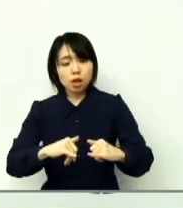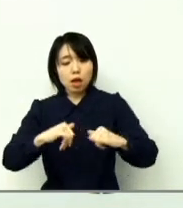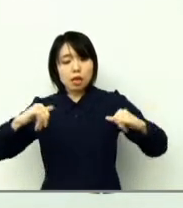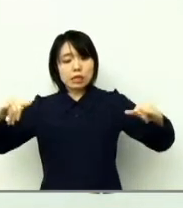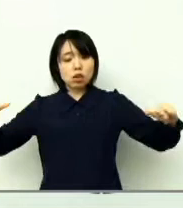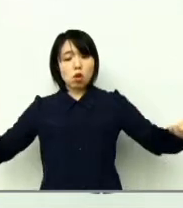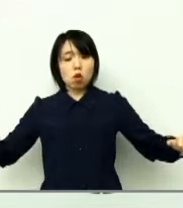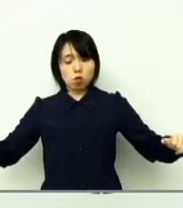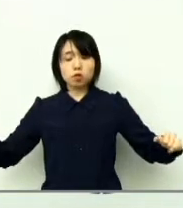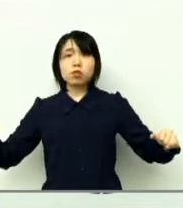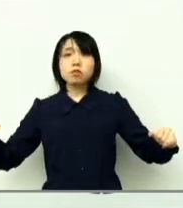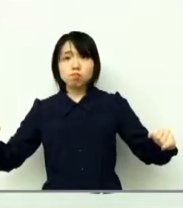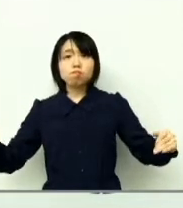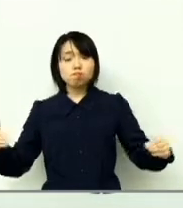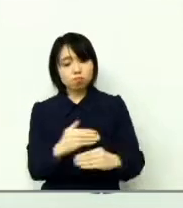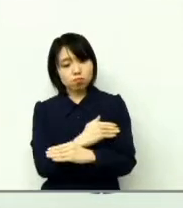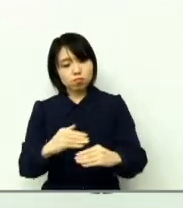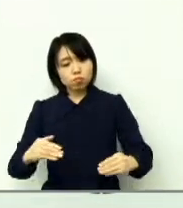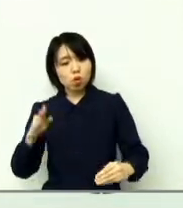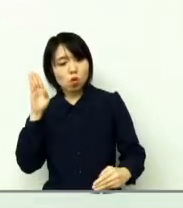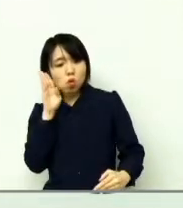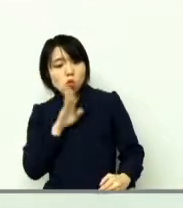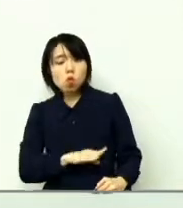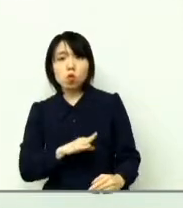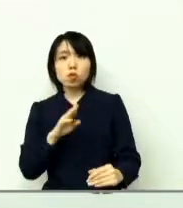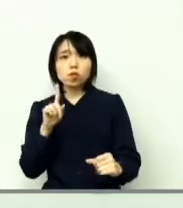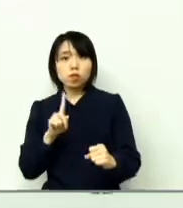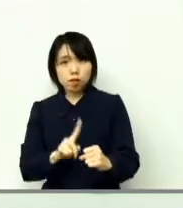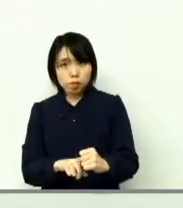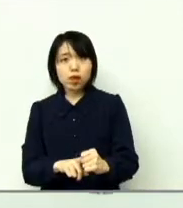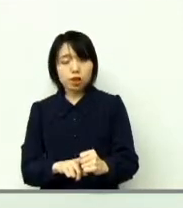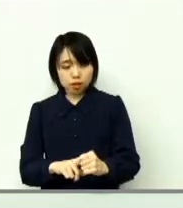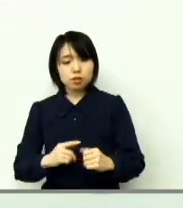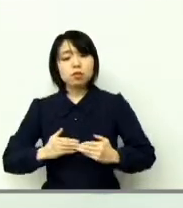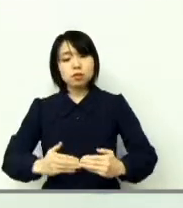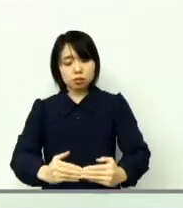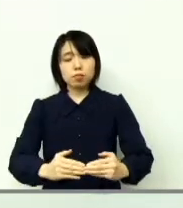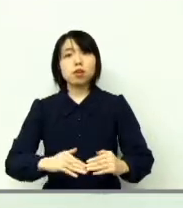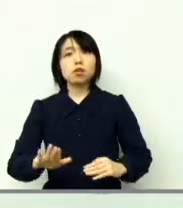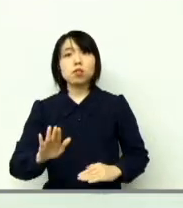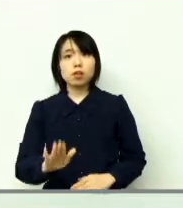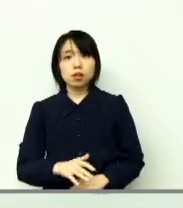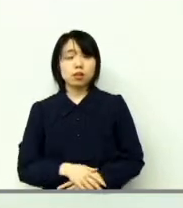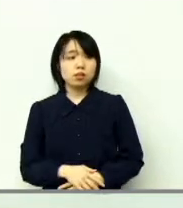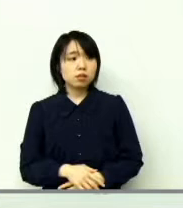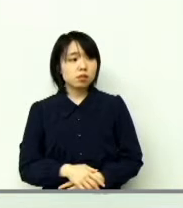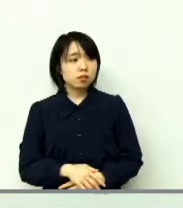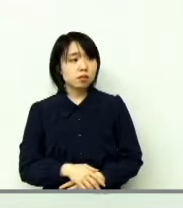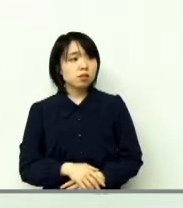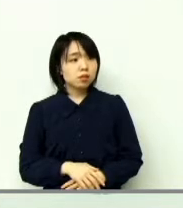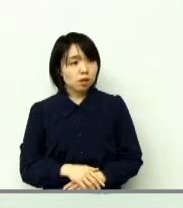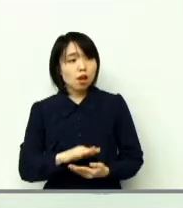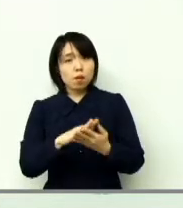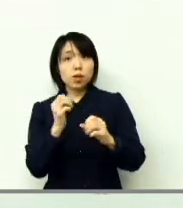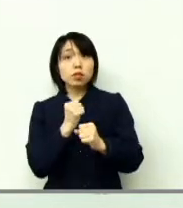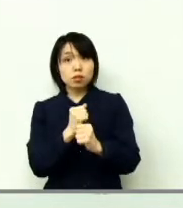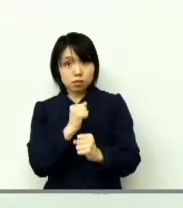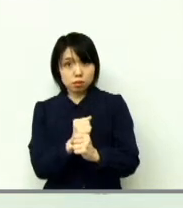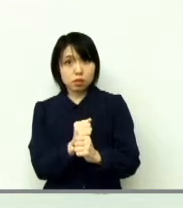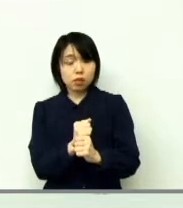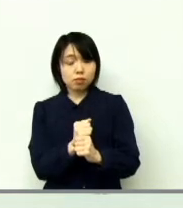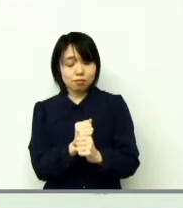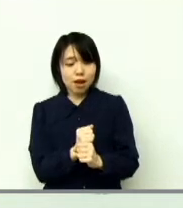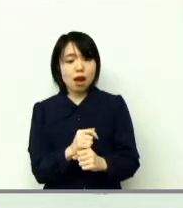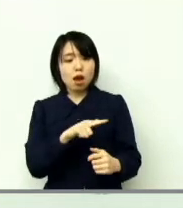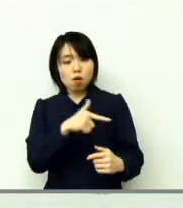踏まえた交通網のさらなる拡充を進めてまいります。また、まちづくりの推進につきましては、大宮